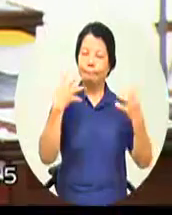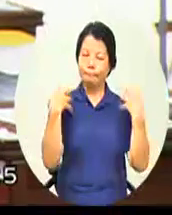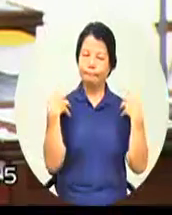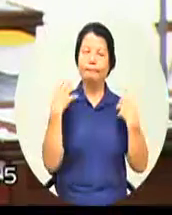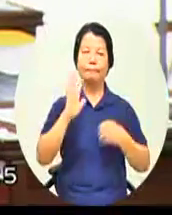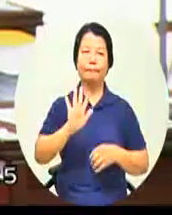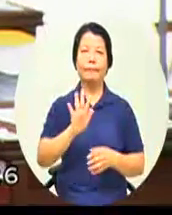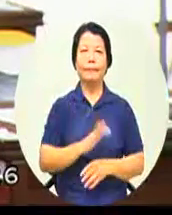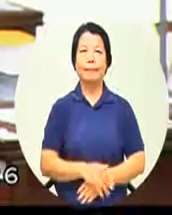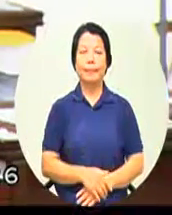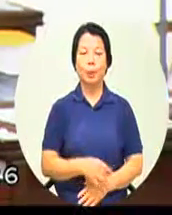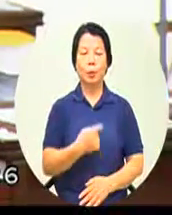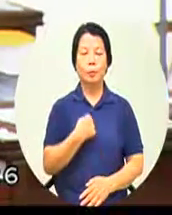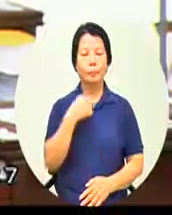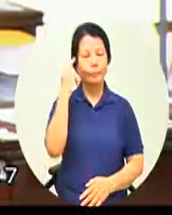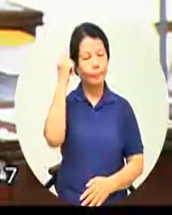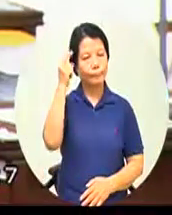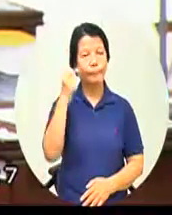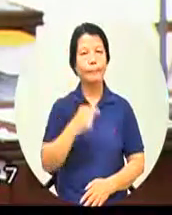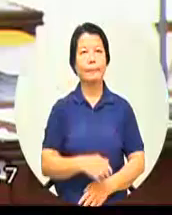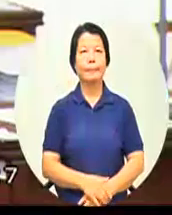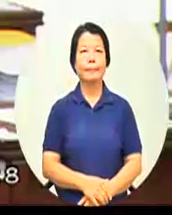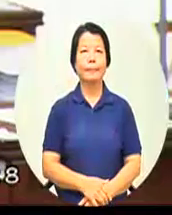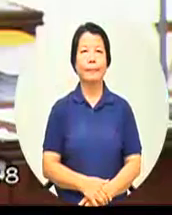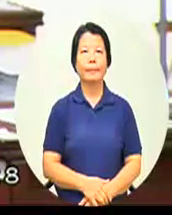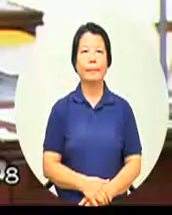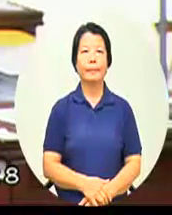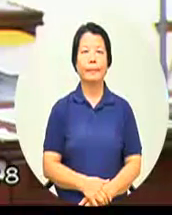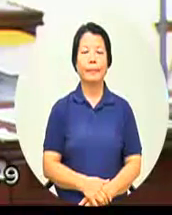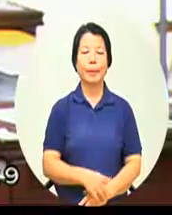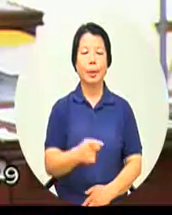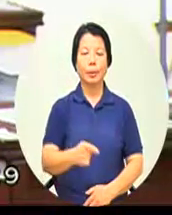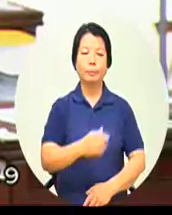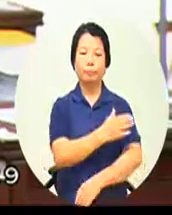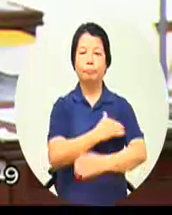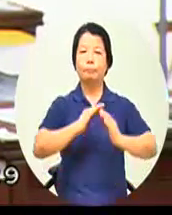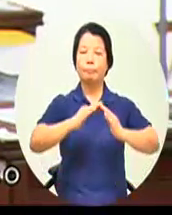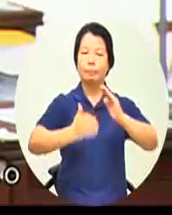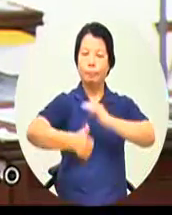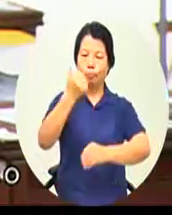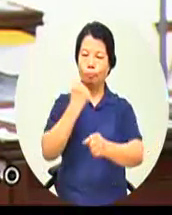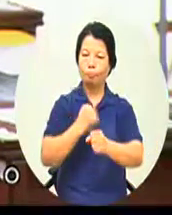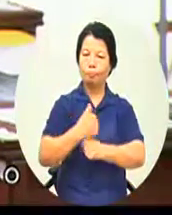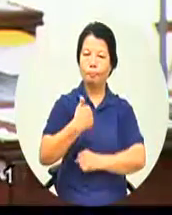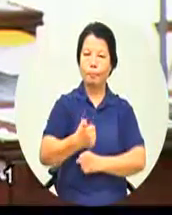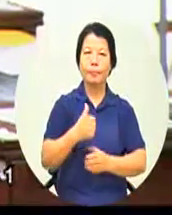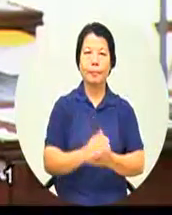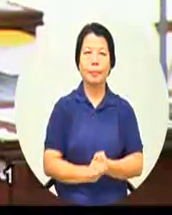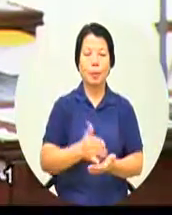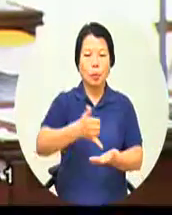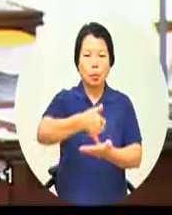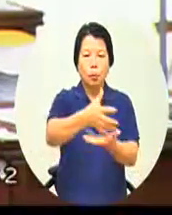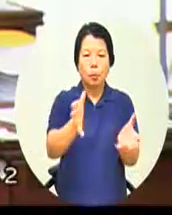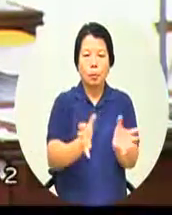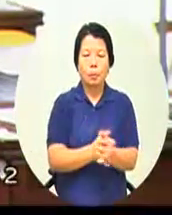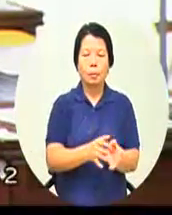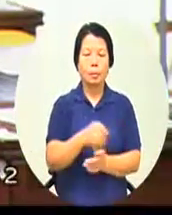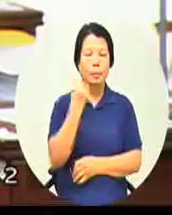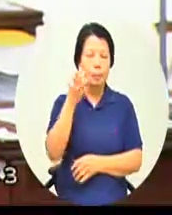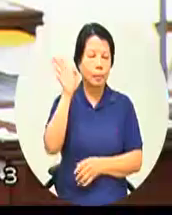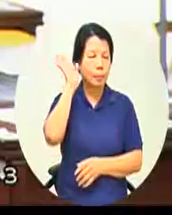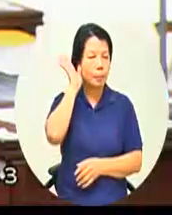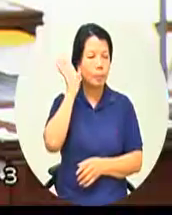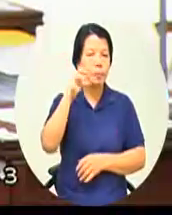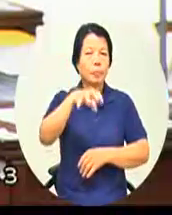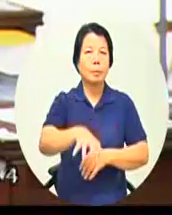个吼，啊是感觉讲吼，啊他这方面的做的真的不错，包括弱势，包括哦，人工新闻局嘞吼，就是讲原来是一